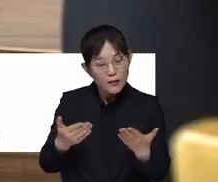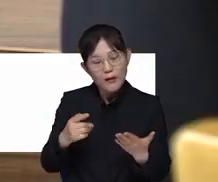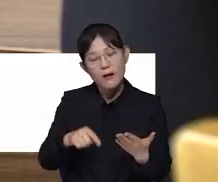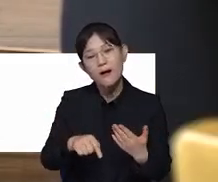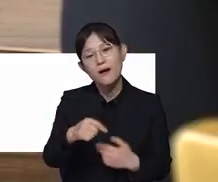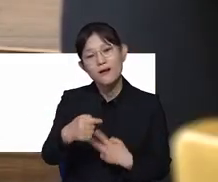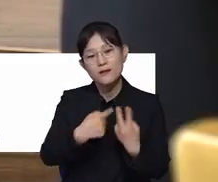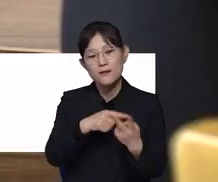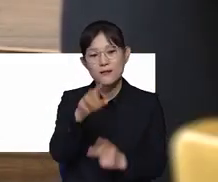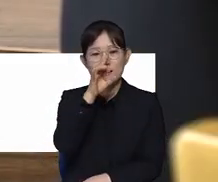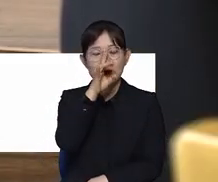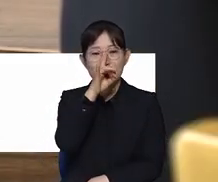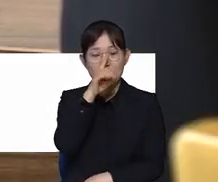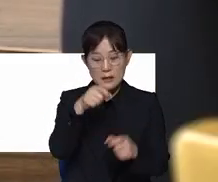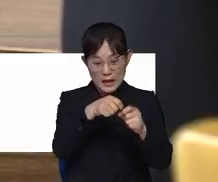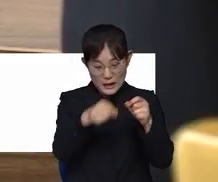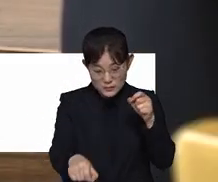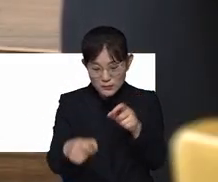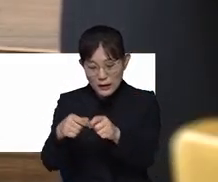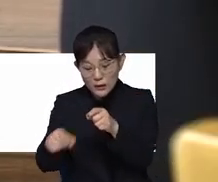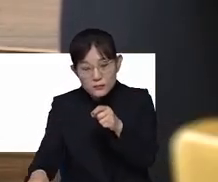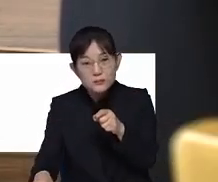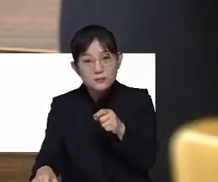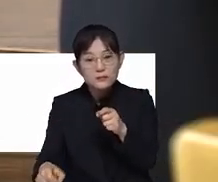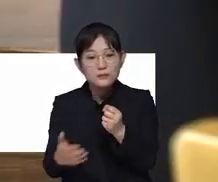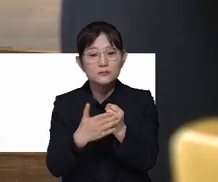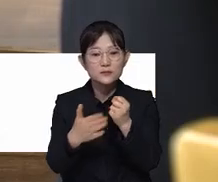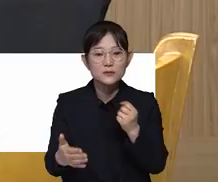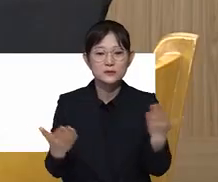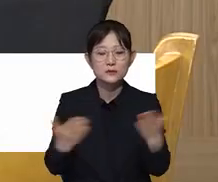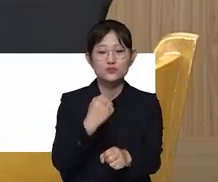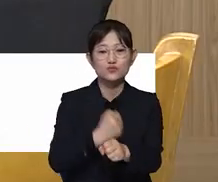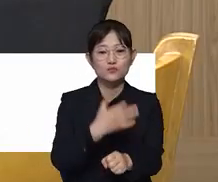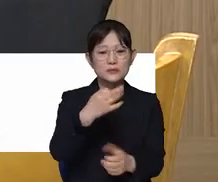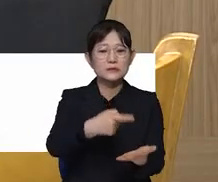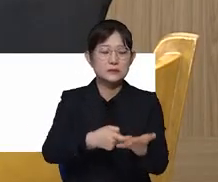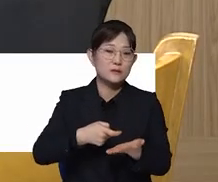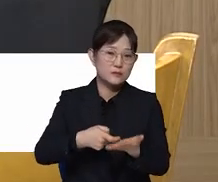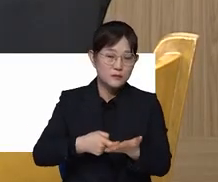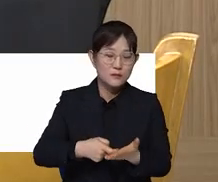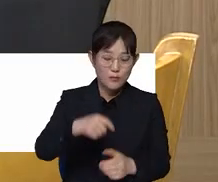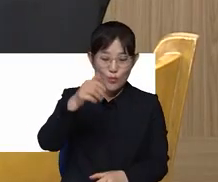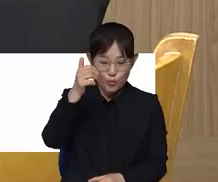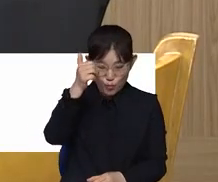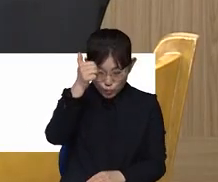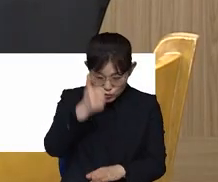이렇게 주단하다 보니까 인건비 들어가는 일교 때문에 이런 일